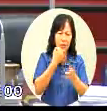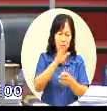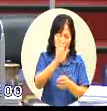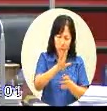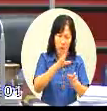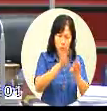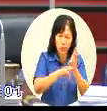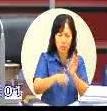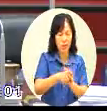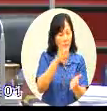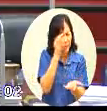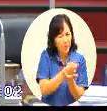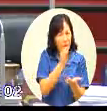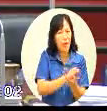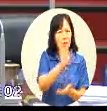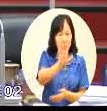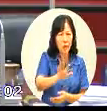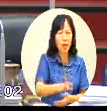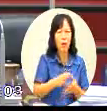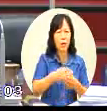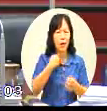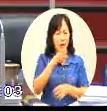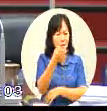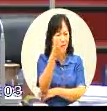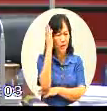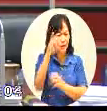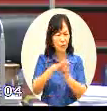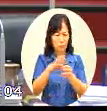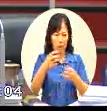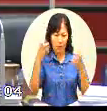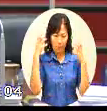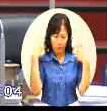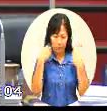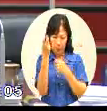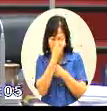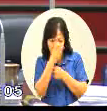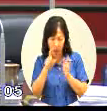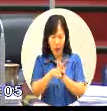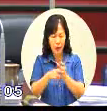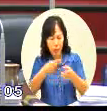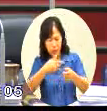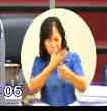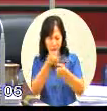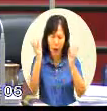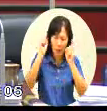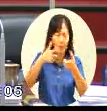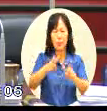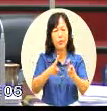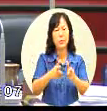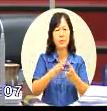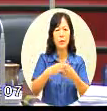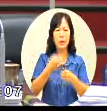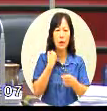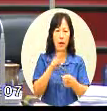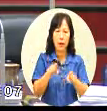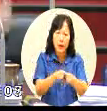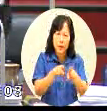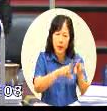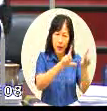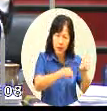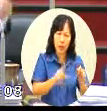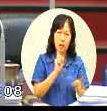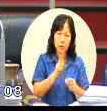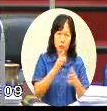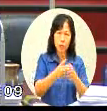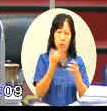宜的，那照常理来讲，你是财政的风气股长呢，你不是康乐股长呢，你照常理来讲，你应该